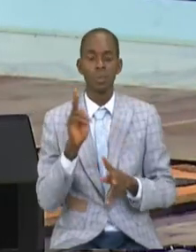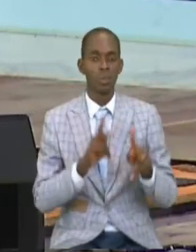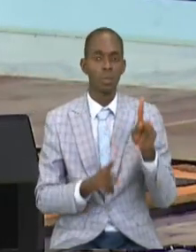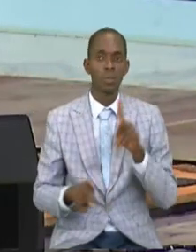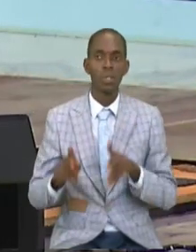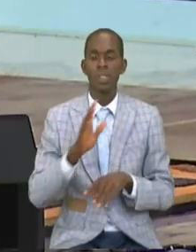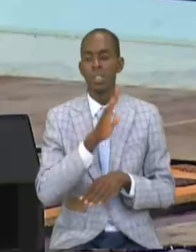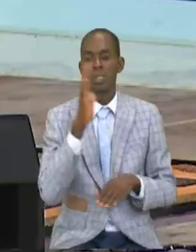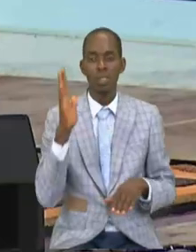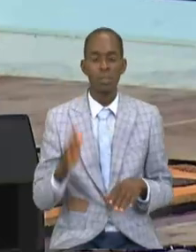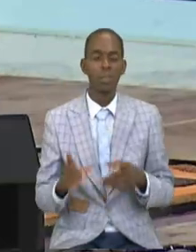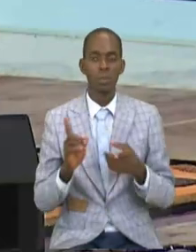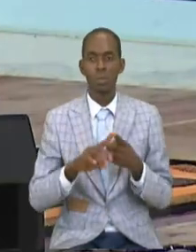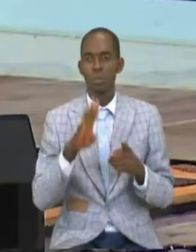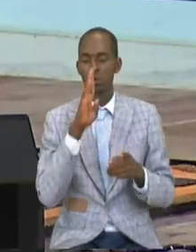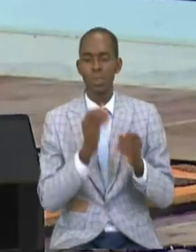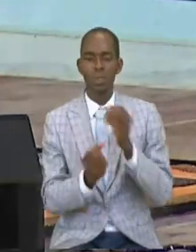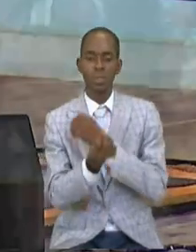des invincibles,